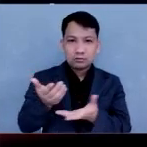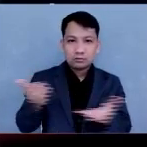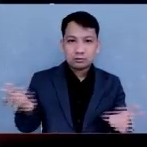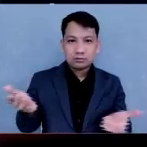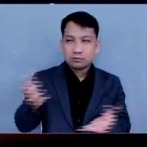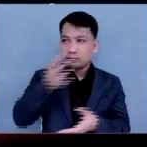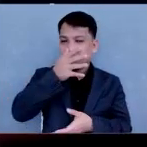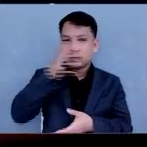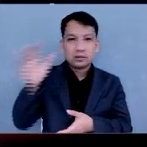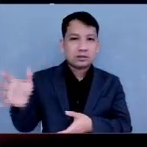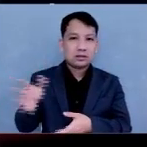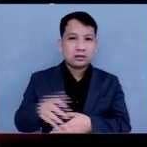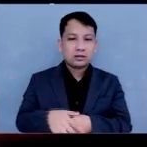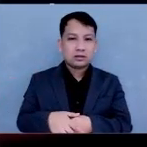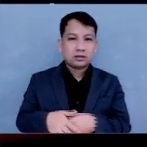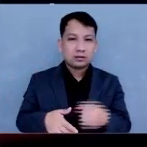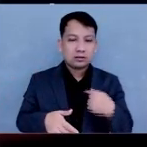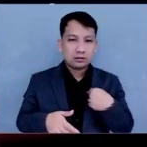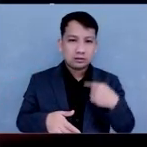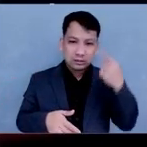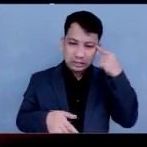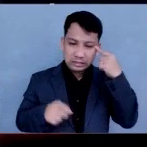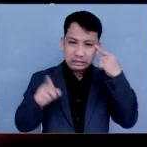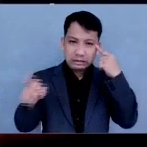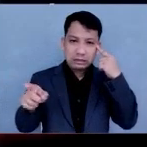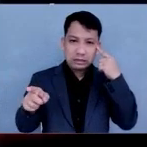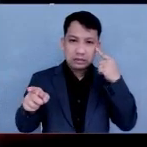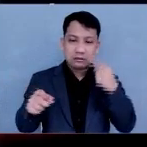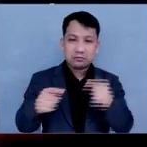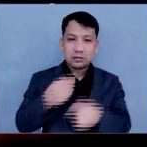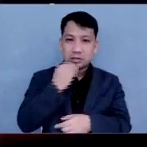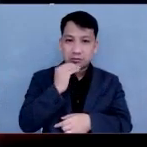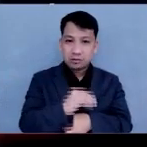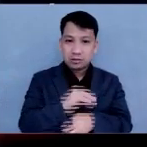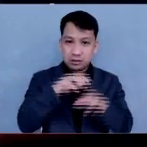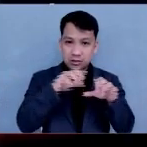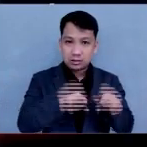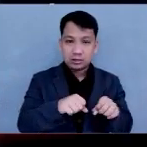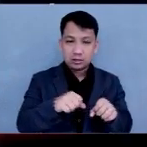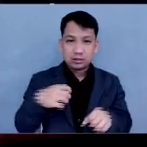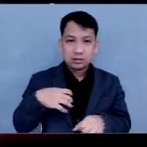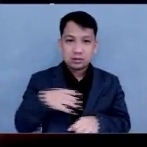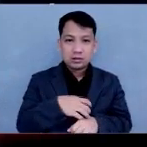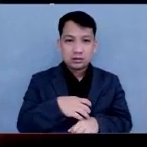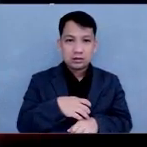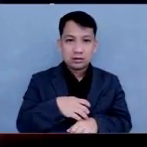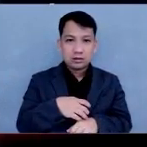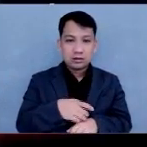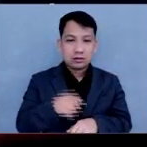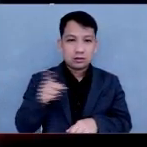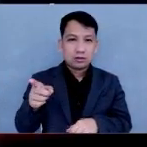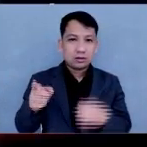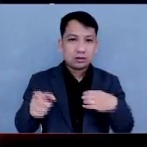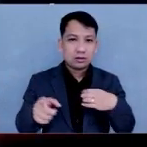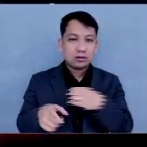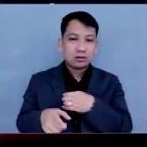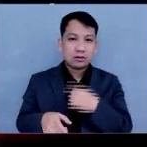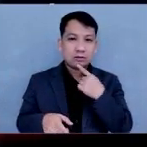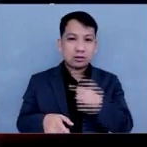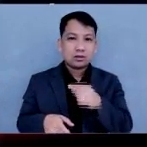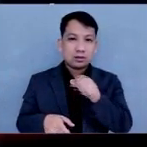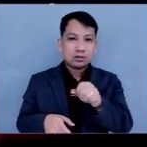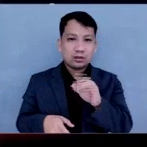pakialam. Dahil ang tingin ko naman, kung ako'y na-cite in contempt of Congress, ang Kongreso naman po cited